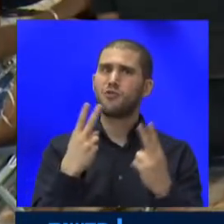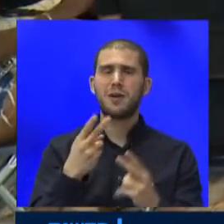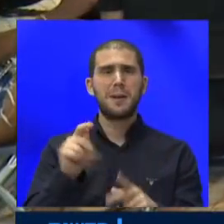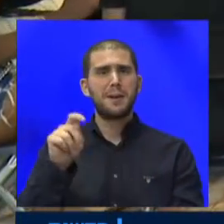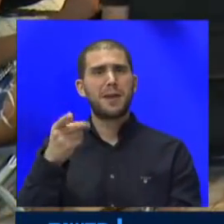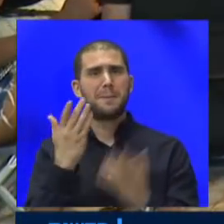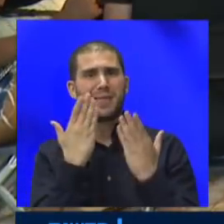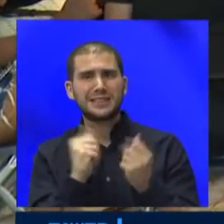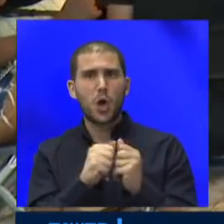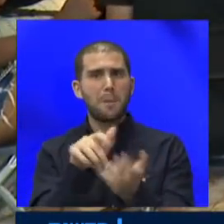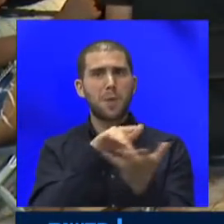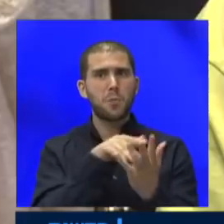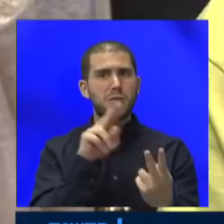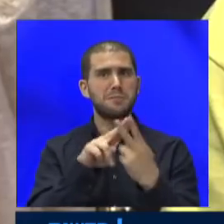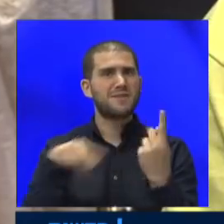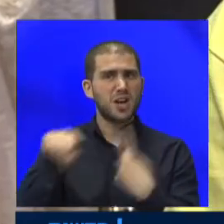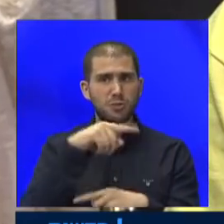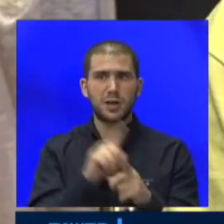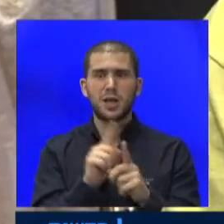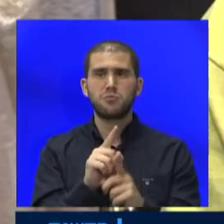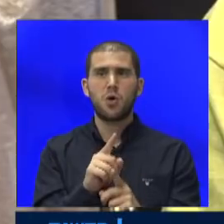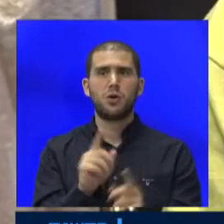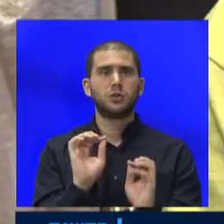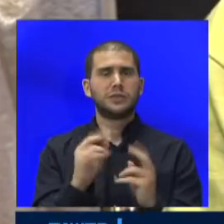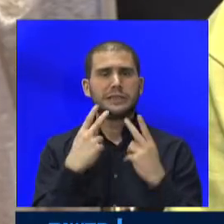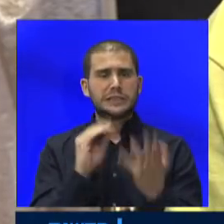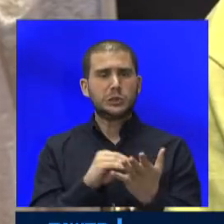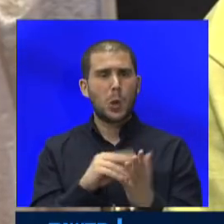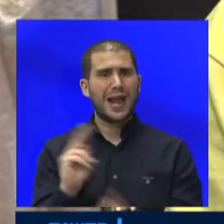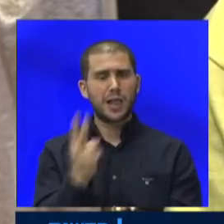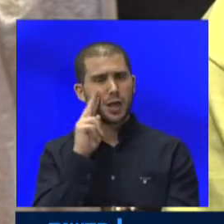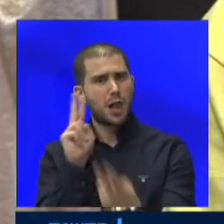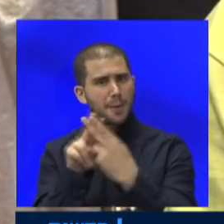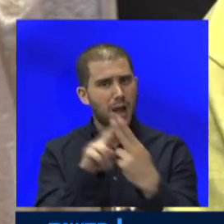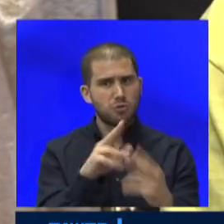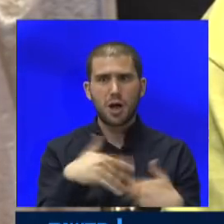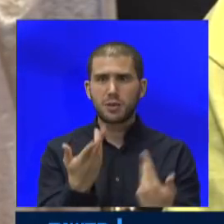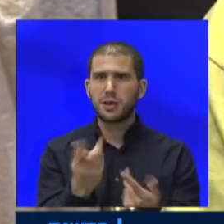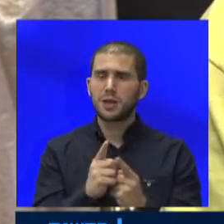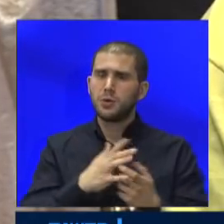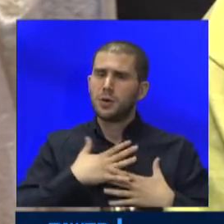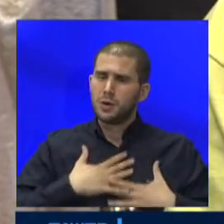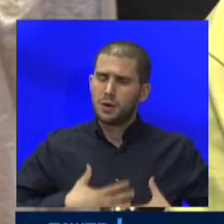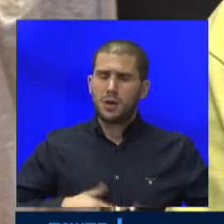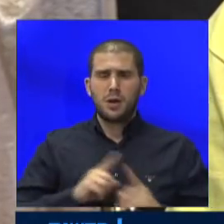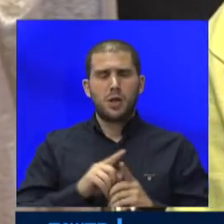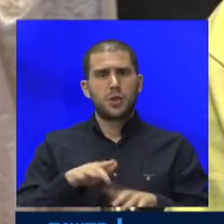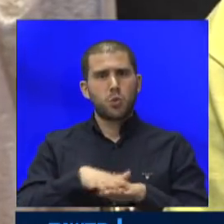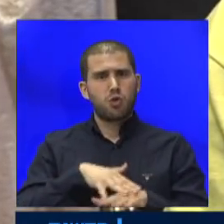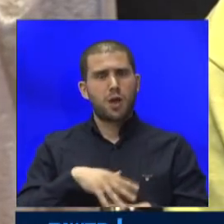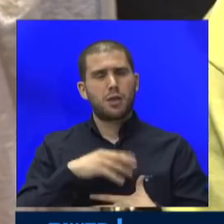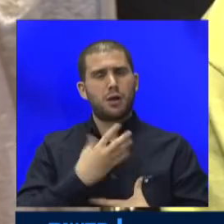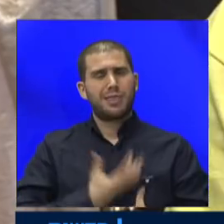מפגש אחרים שעונים על צורך קהילתי של אנשים לראות אחד את השני, לתת מזור לתחושת הדיכאון והבדידות שנמצאות